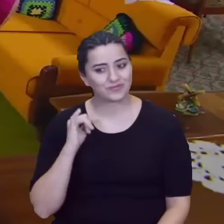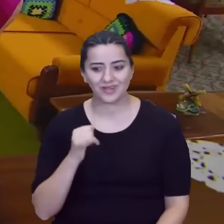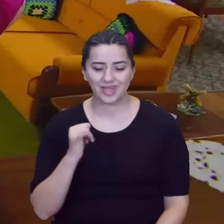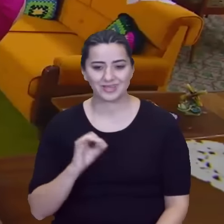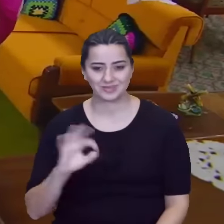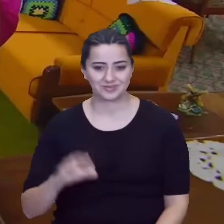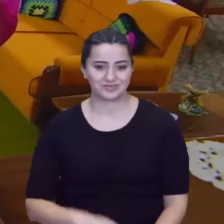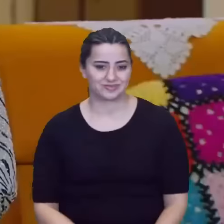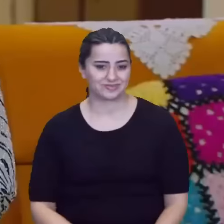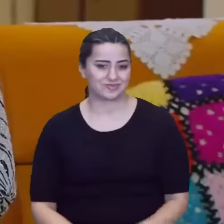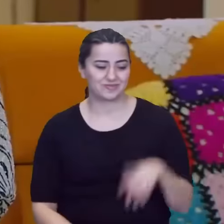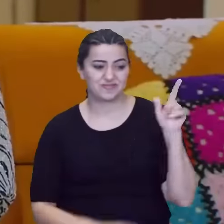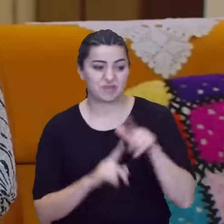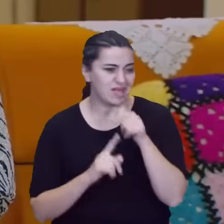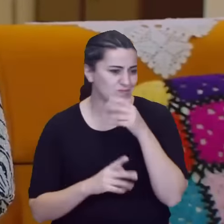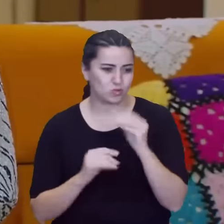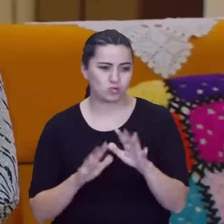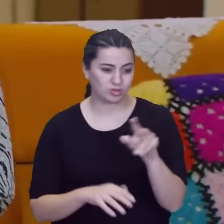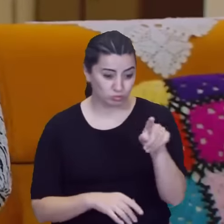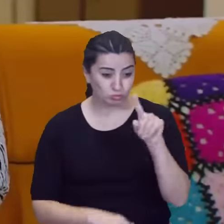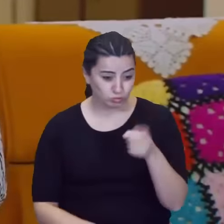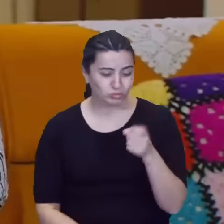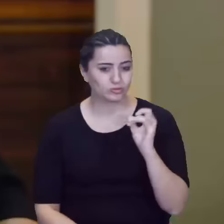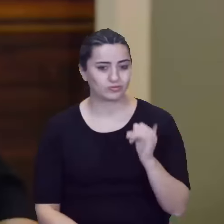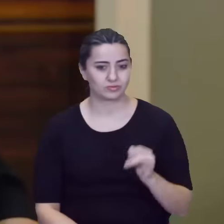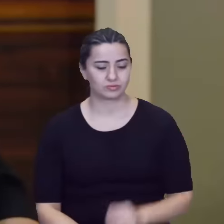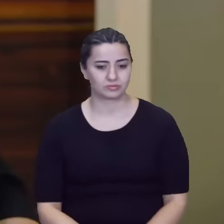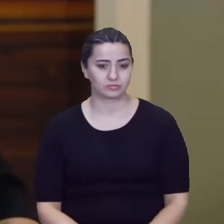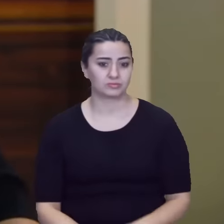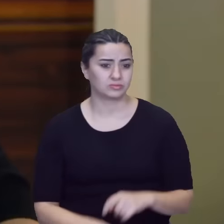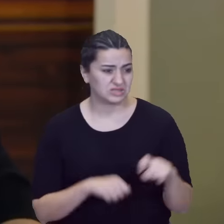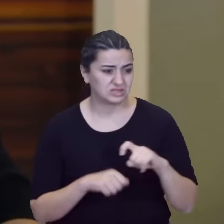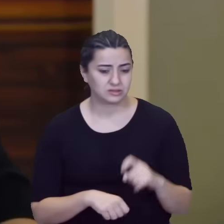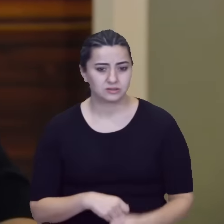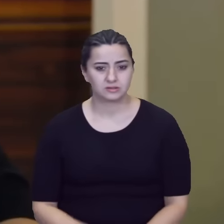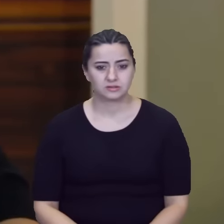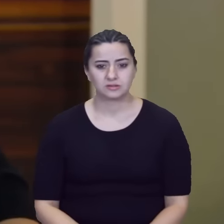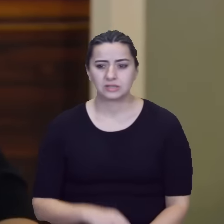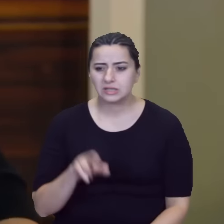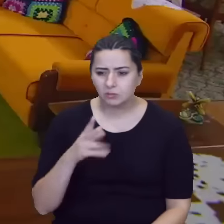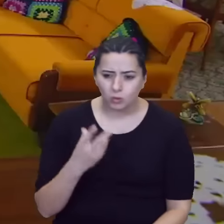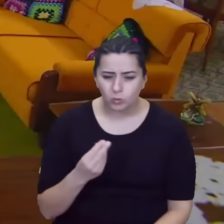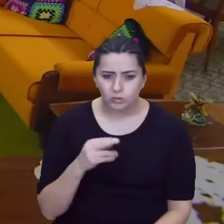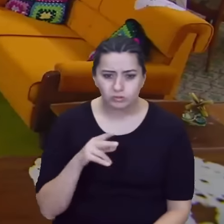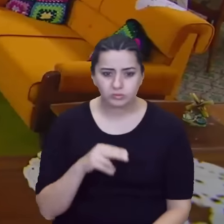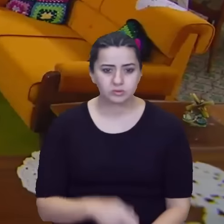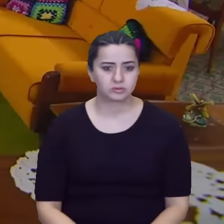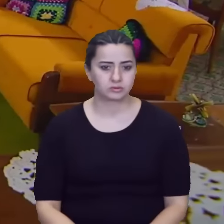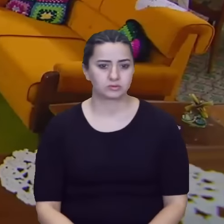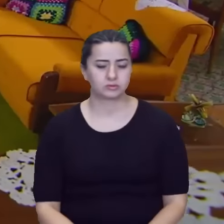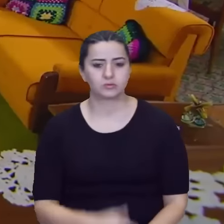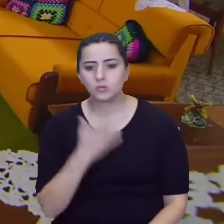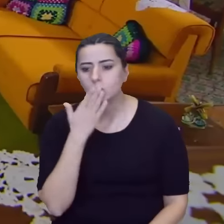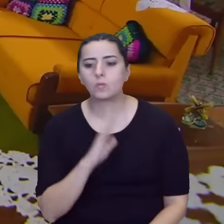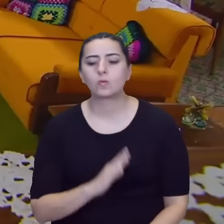kanalı. Kız vallahi Fehmi abi ne bozulur ha siz bulsanız. Bozulur. Ay sanki biraz oluyor gibi. Ya. Ya aman